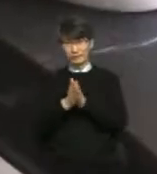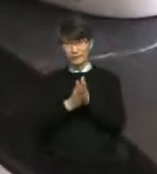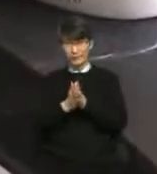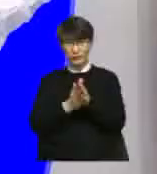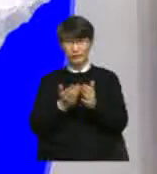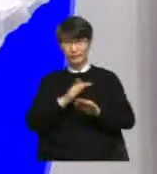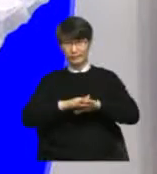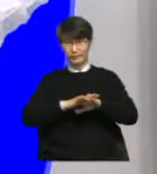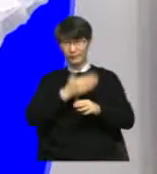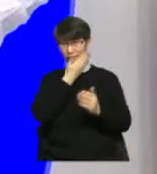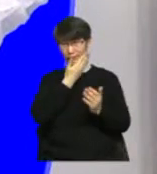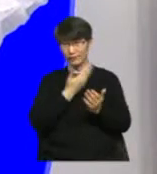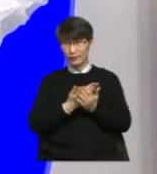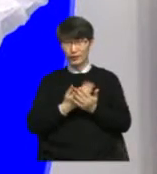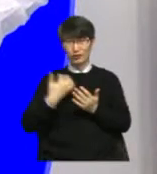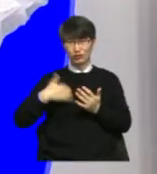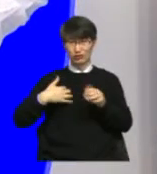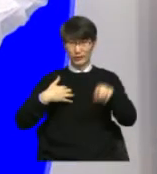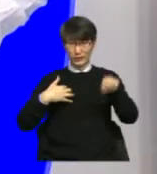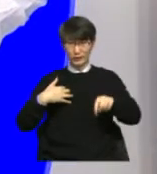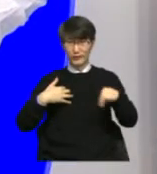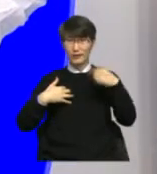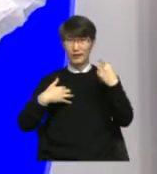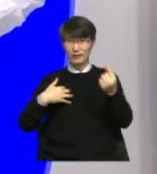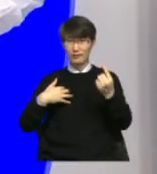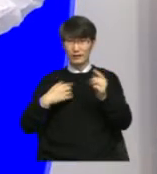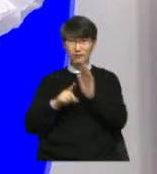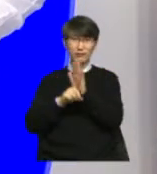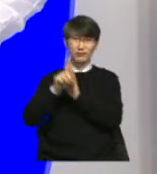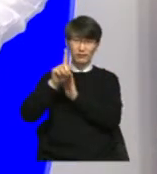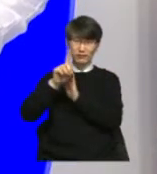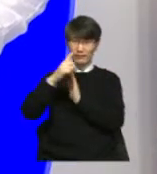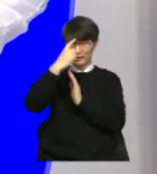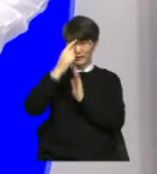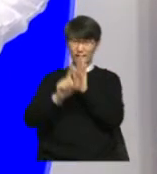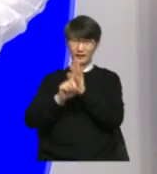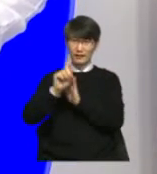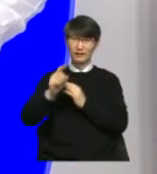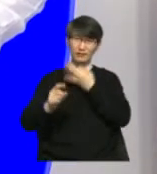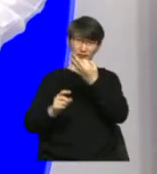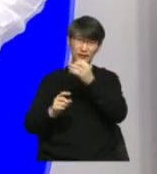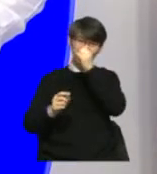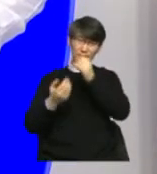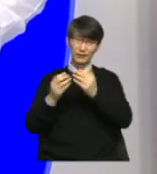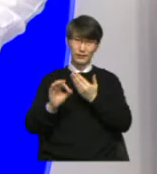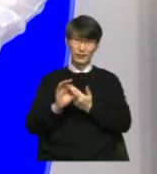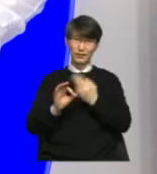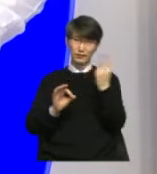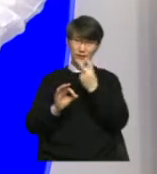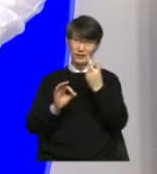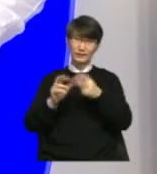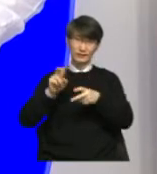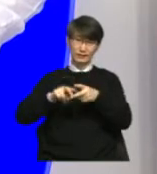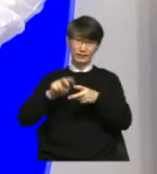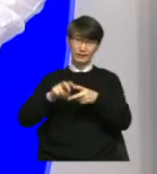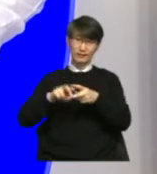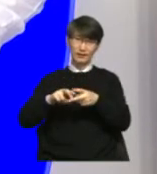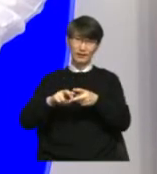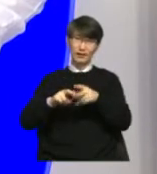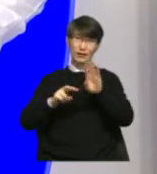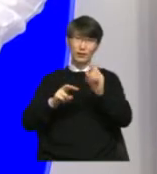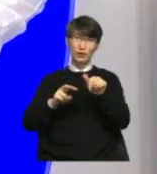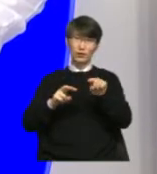중요합니다. 또 중국을 방문하고 나서 발열이나 호흡기 증상이 있다면 질병관리본부 콜센터나 가까운